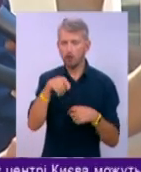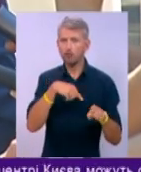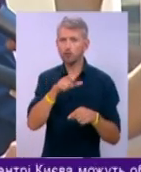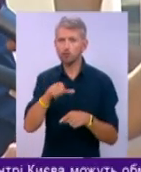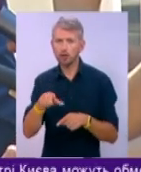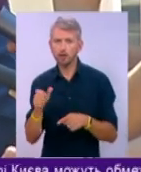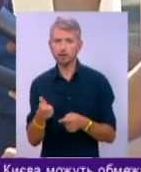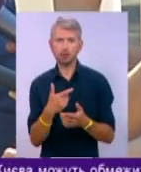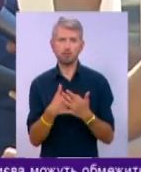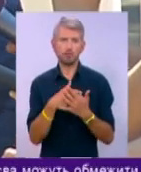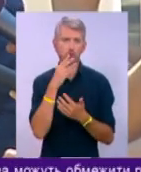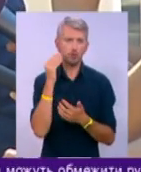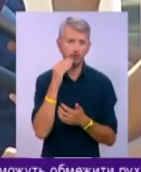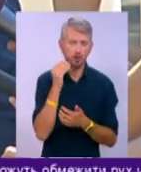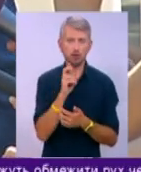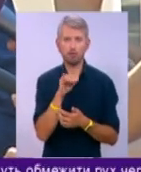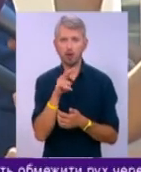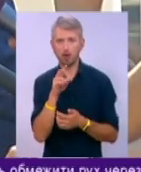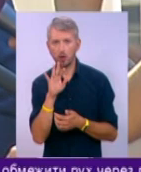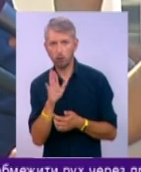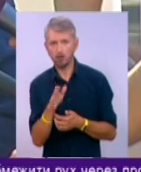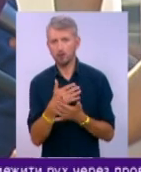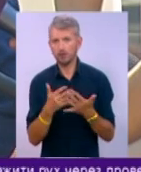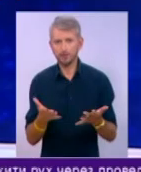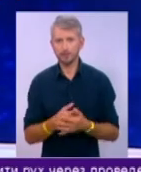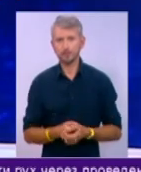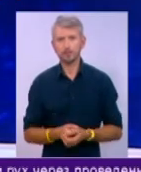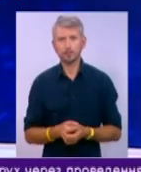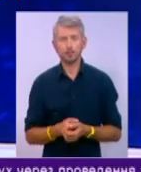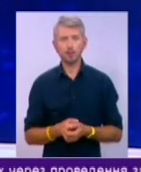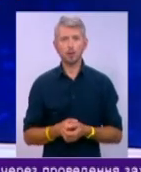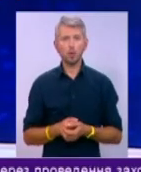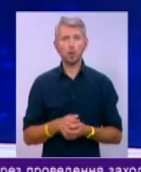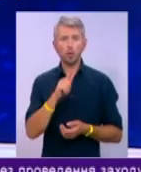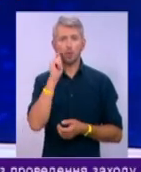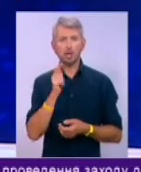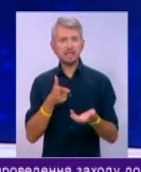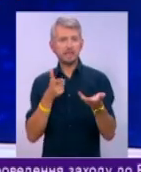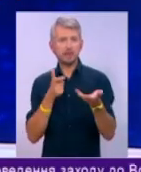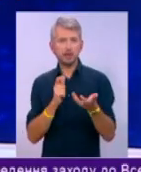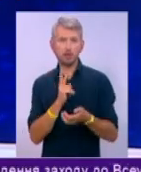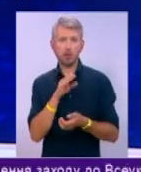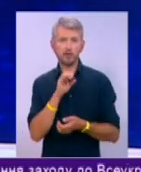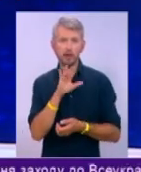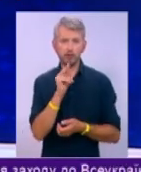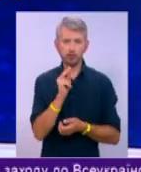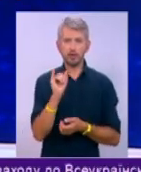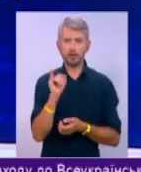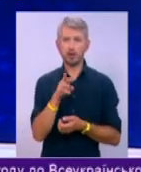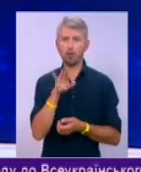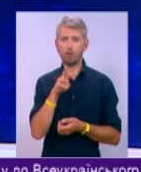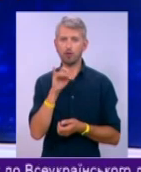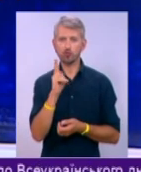Шевченко, Белановыми, Михайличенко, Заваровыми, Бібами. А от українські стрілки Олена Костевич і